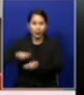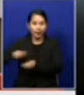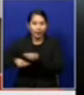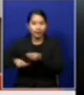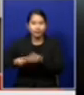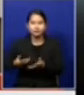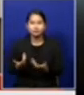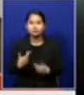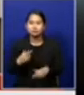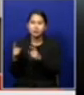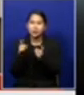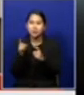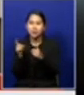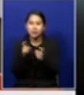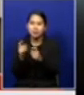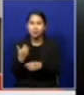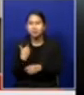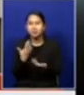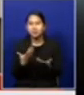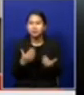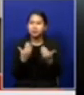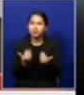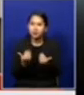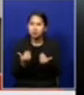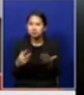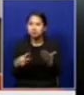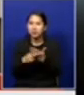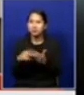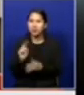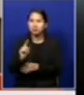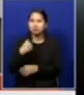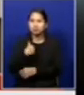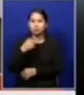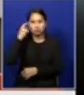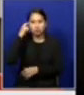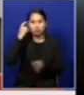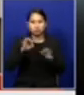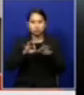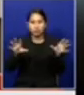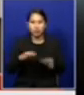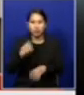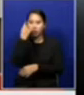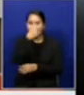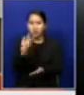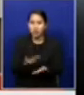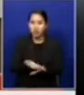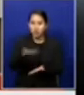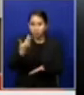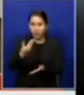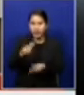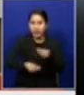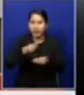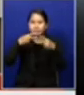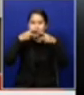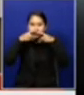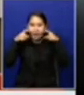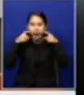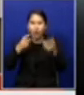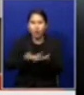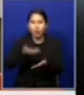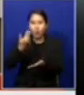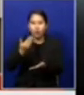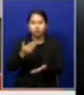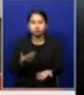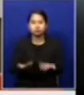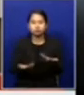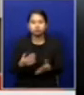ก็สอบกันอยู่วันนี้จะไปถึงไหนแล้วผมไม่เกี่ยวนะครับใครจะรวยจากแมสใครจะรวยจากเจลใครจะเอาสถาน